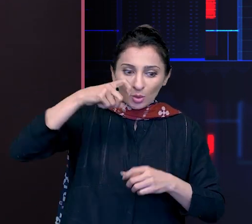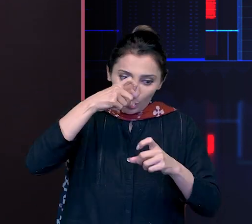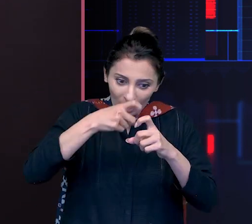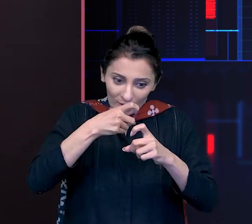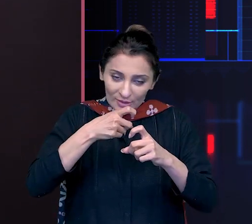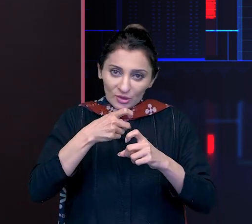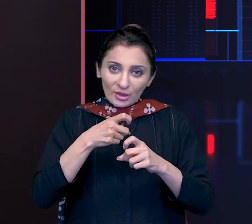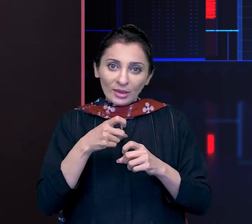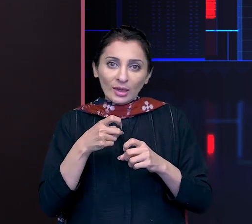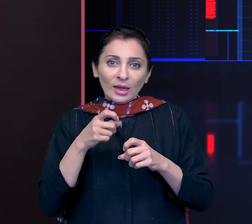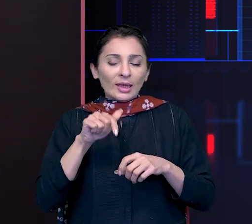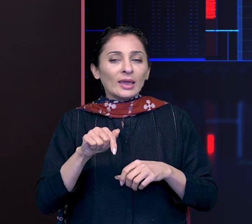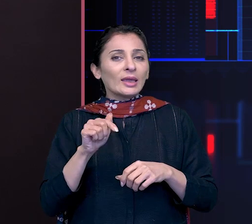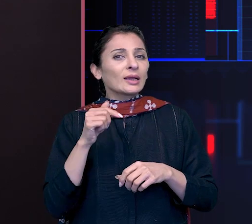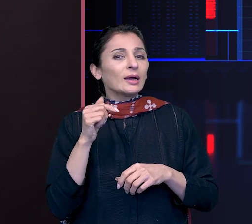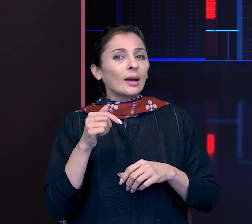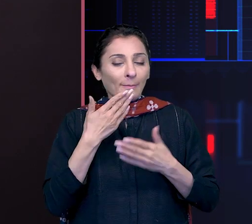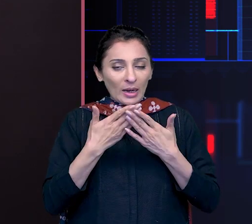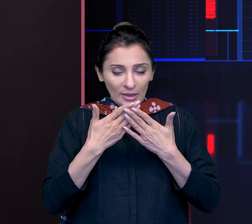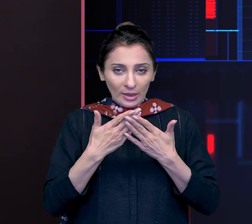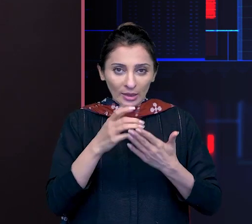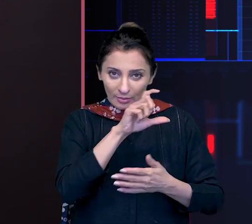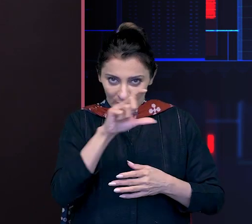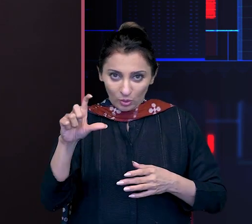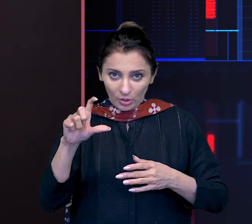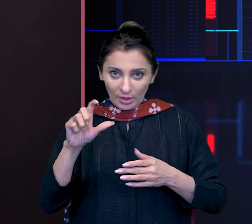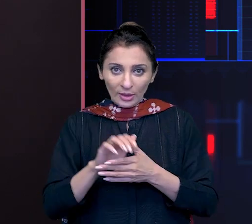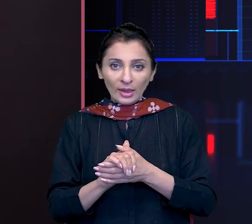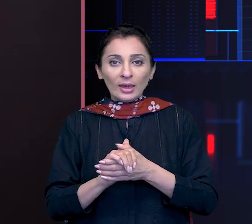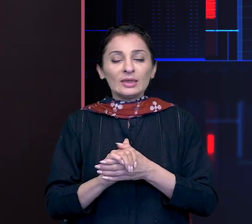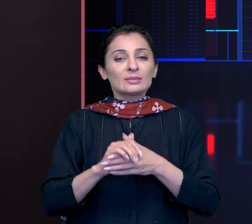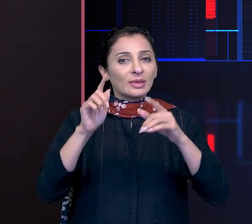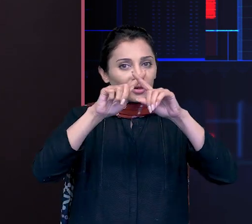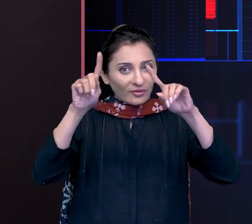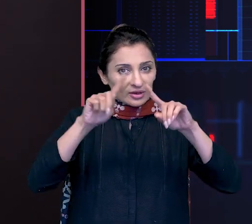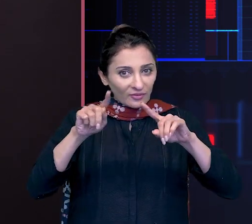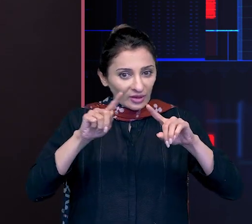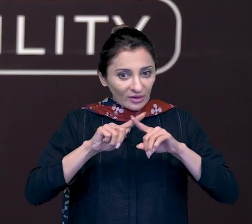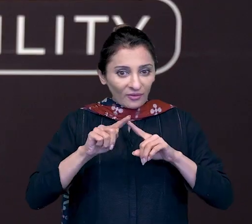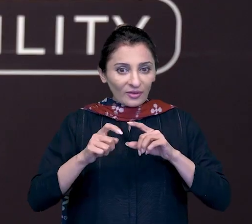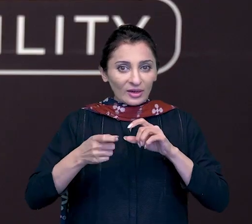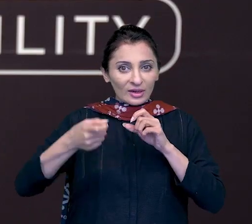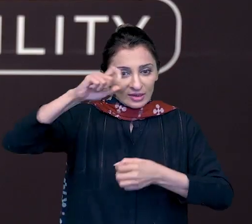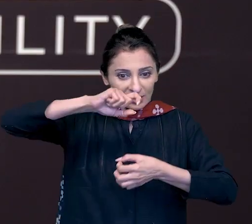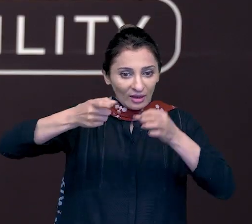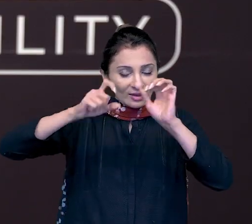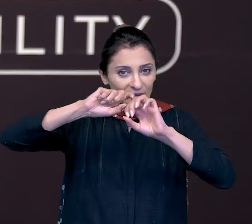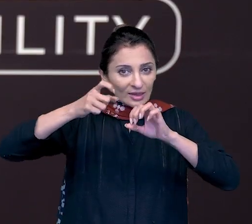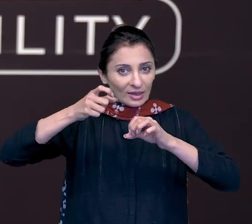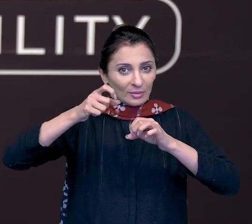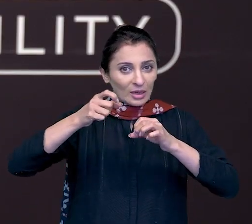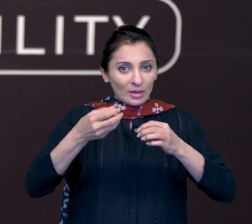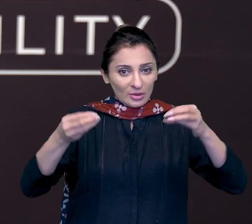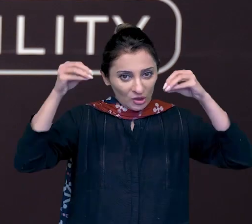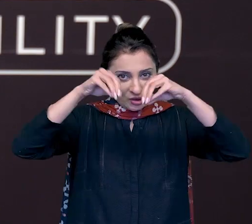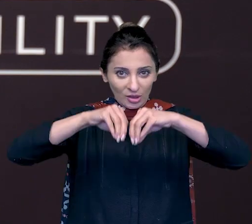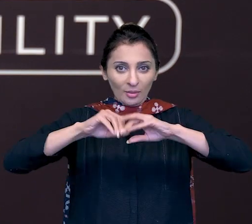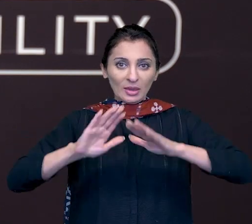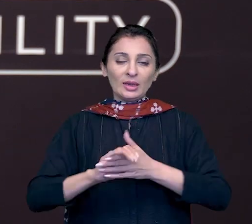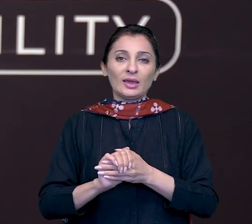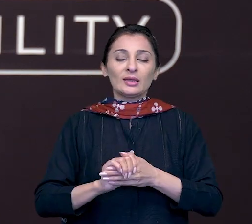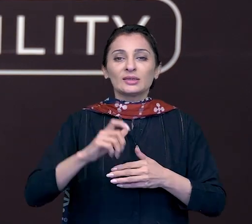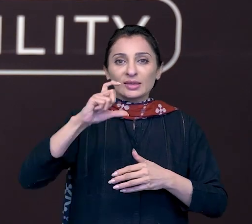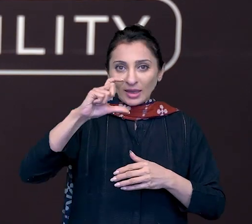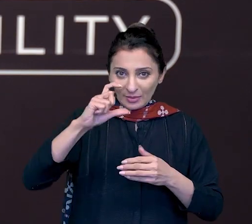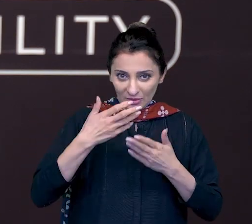सब्जेक्ट है, लेकिन इसमें बहुत से साइंस के ऐसे सब्जेक्ट्स हैं जिनके बारे में बात होती है। हम केमिस्ट्री के बारे में बात करते हैं, बायोलॉजी के बारे में बात